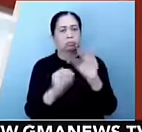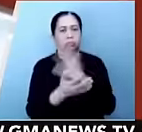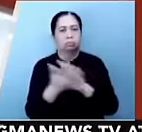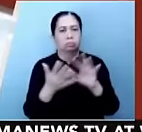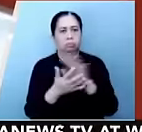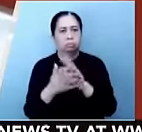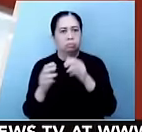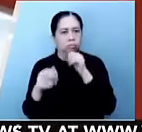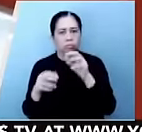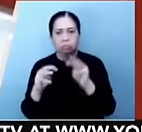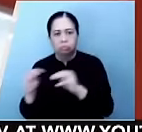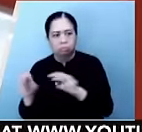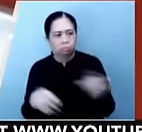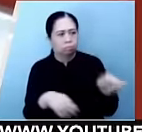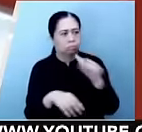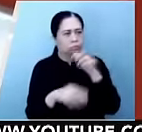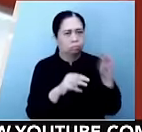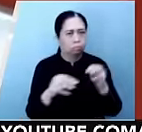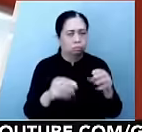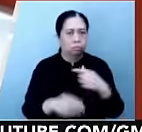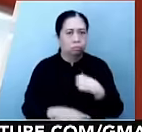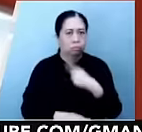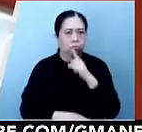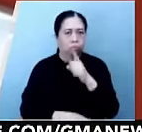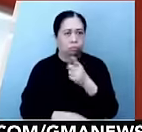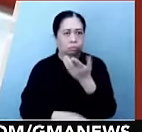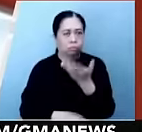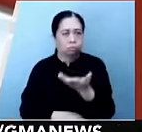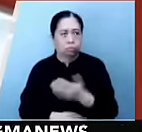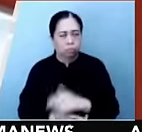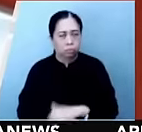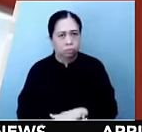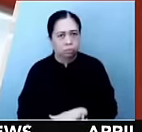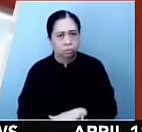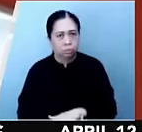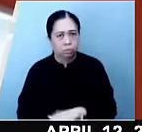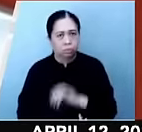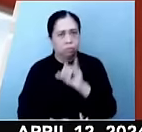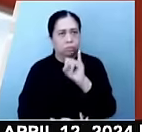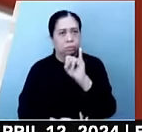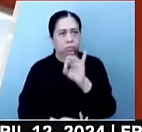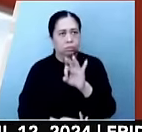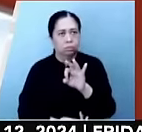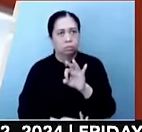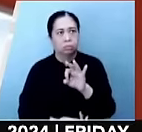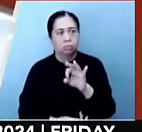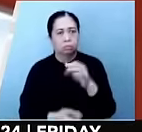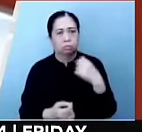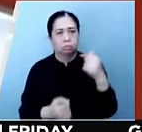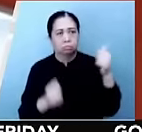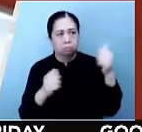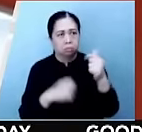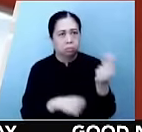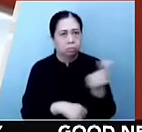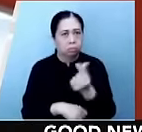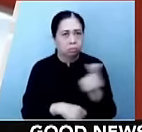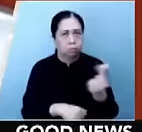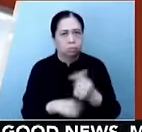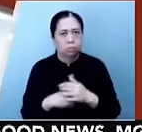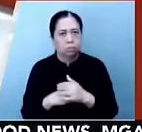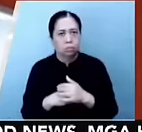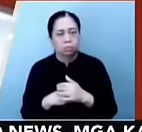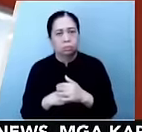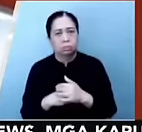magkagulo. I assure you that if it was a gentleman's agreement, it would always